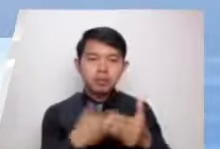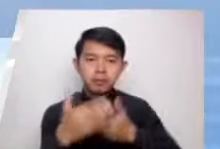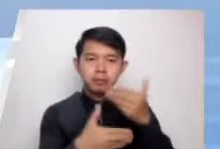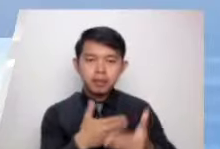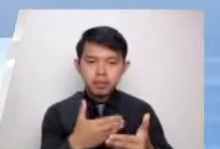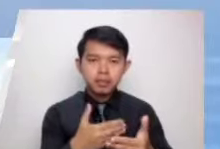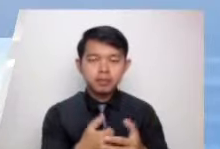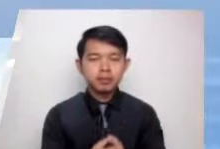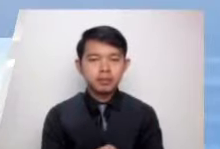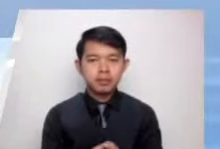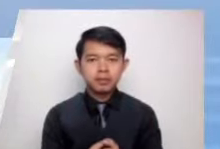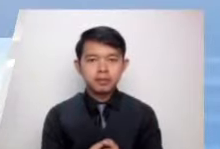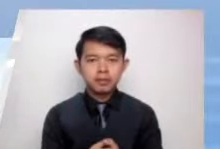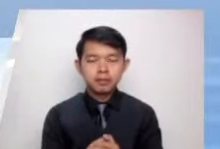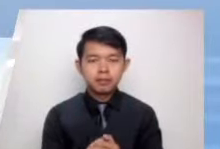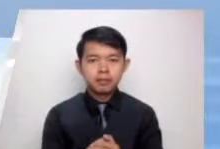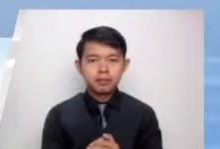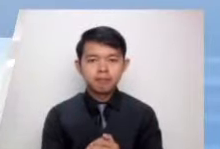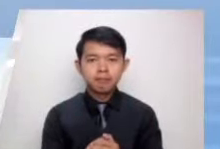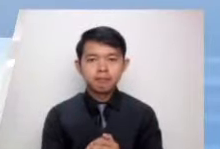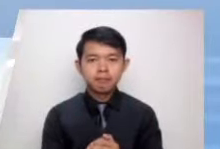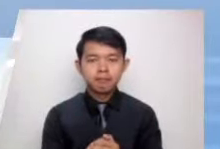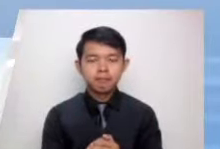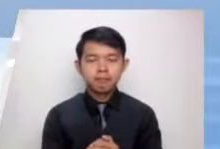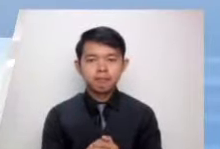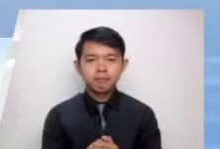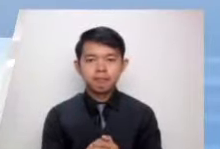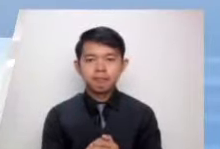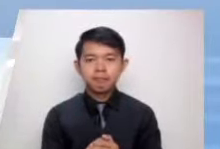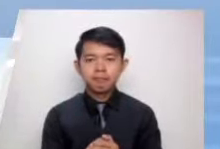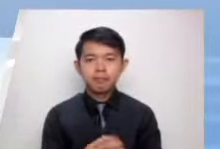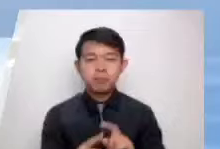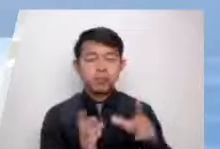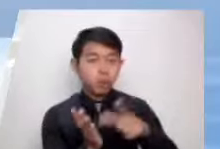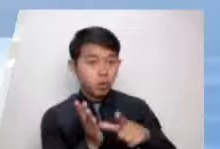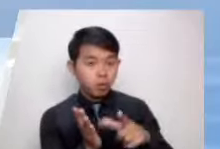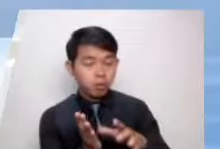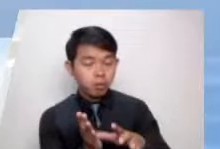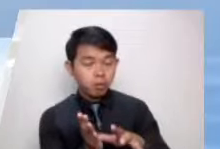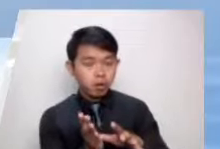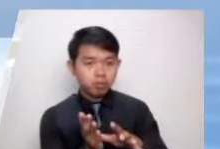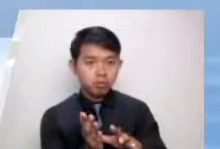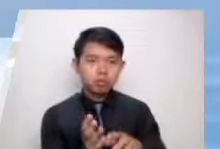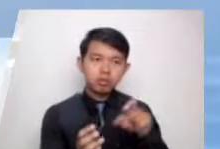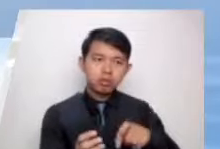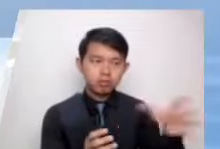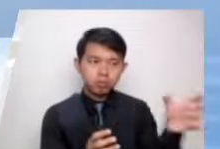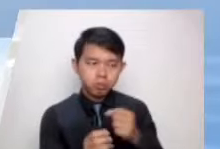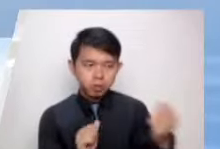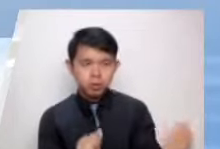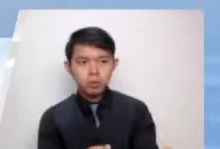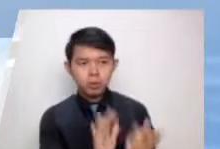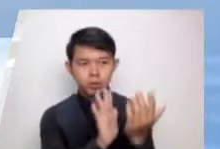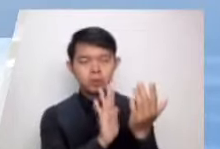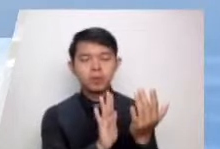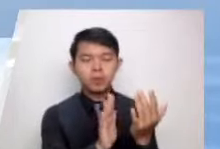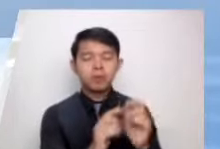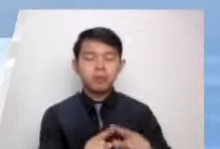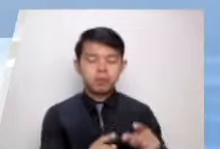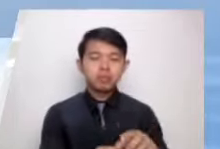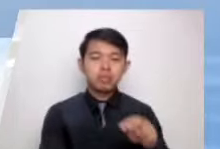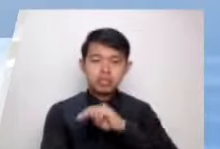maliban na lang kung ipapatawag ng ating mga division ng COMELEC yung mga respondent. Asahan nyo po sa national at local, bago matapos